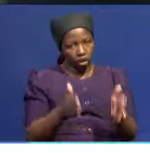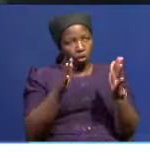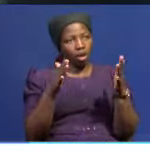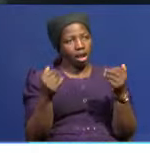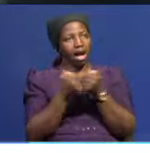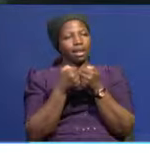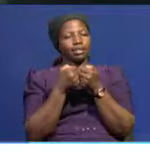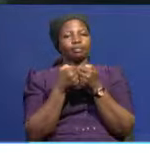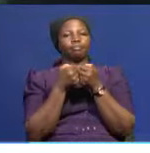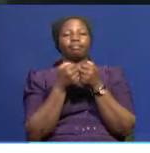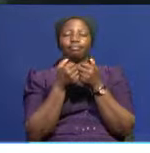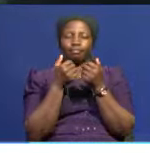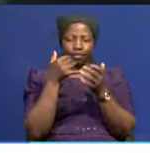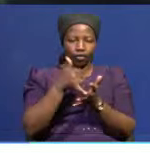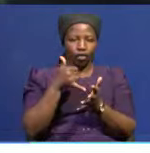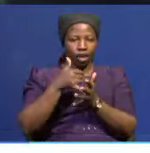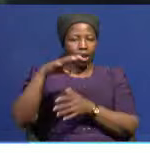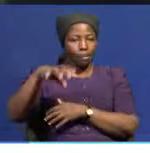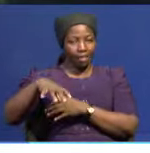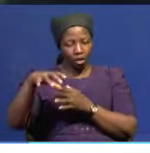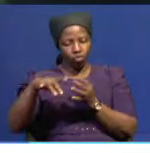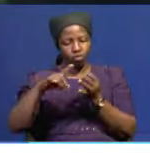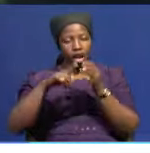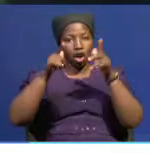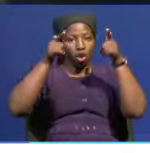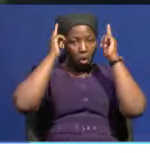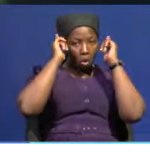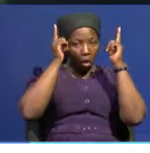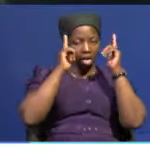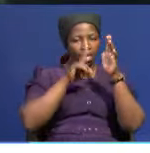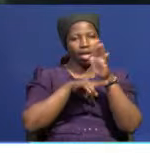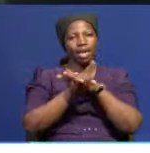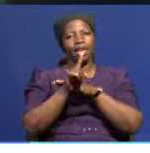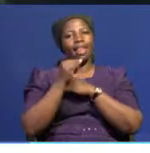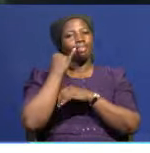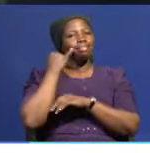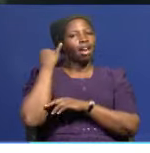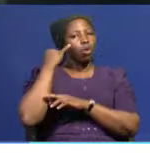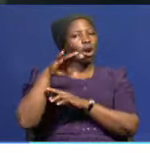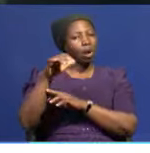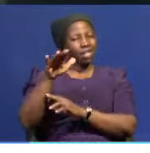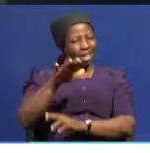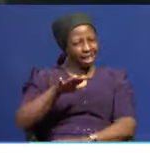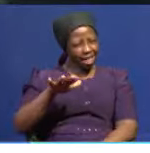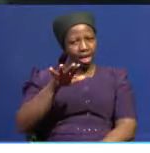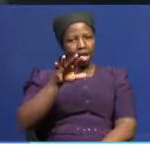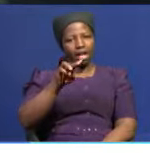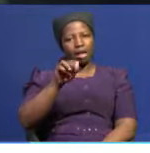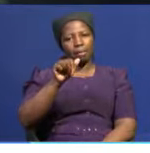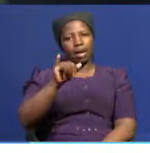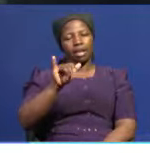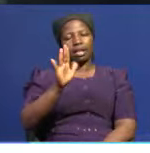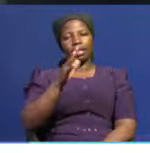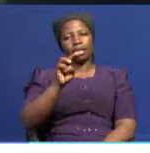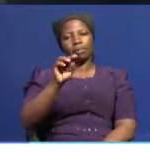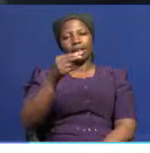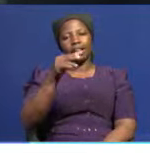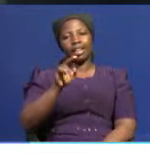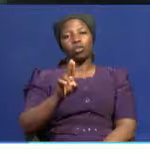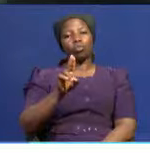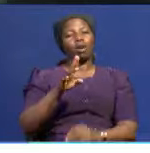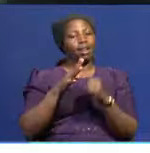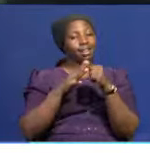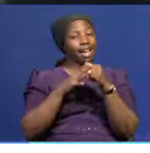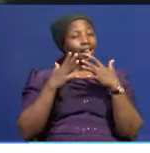katika eneo la Maimahiu, kaunti ya Nakuru. OCPD wa Naivasha Steven Kirui amesema watu 9 walifariki